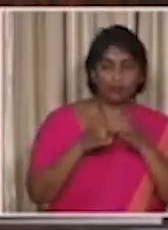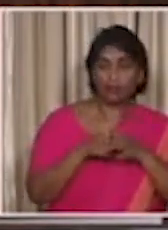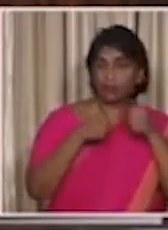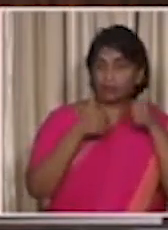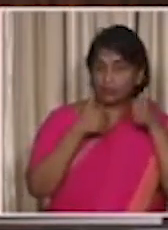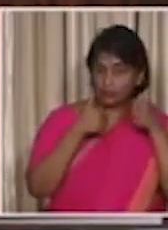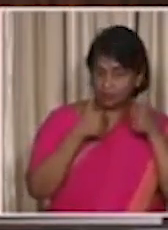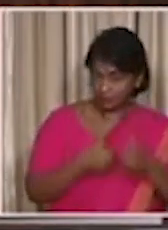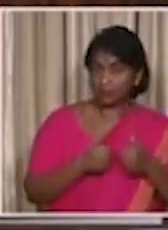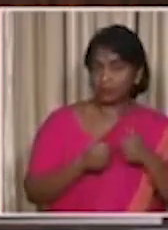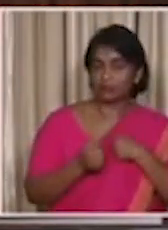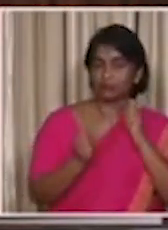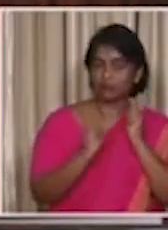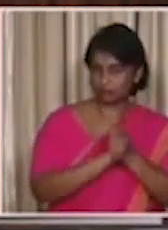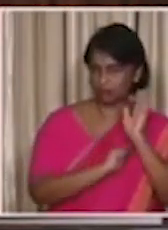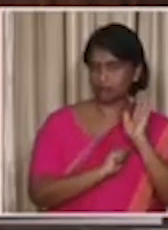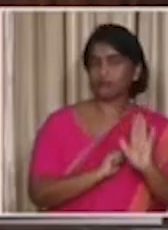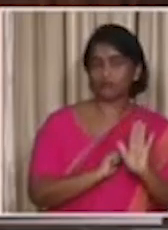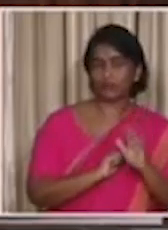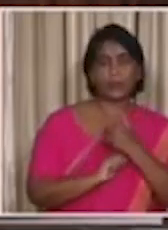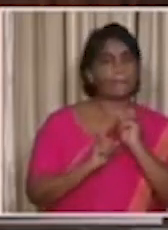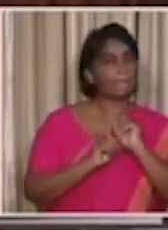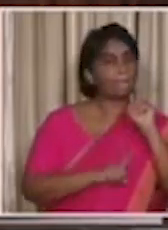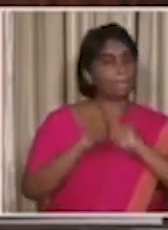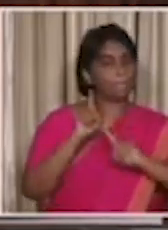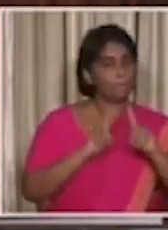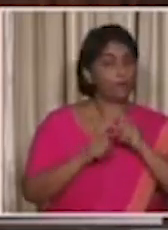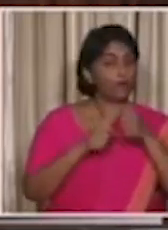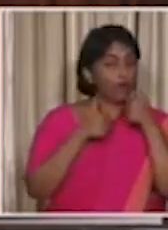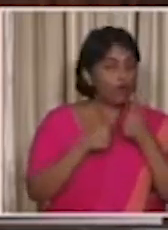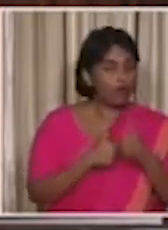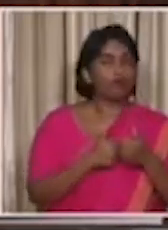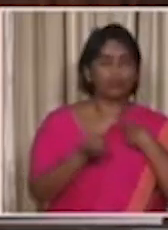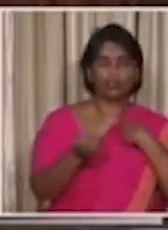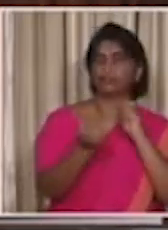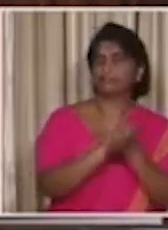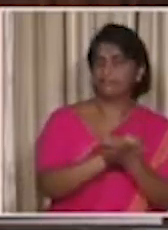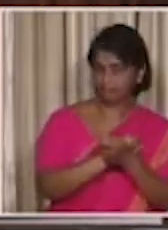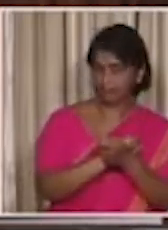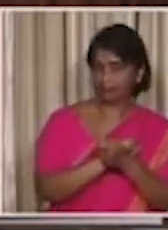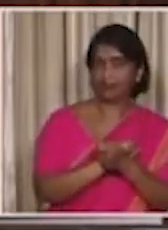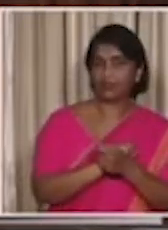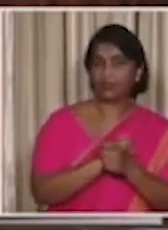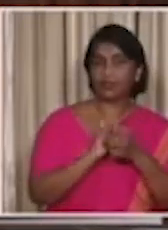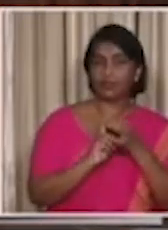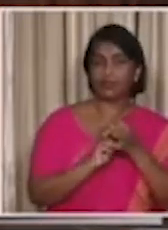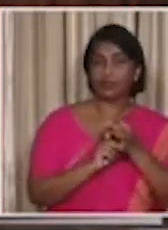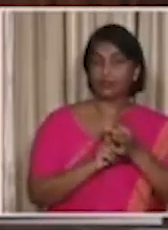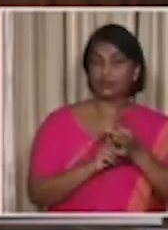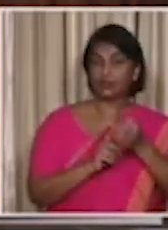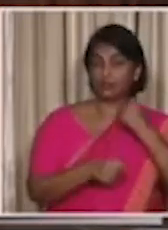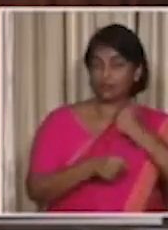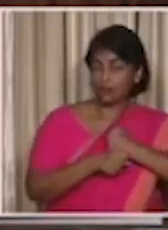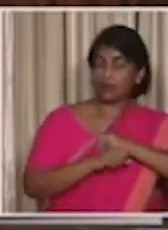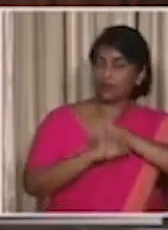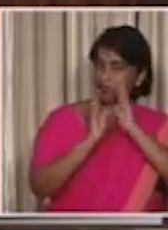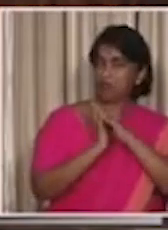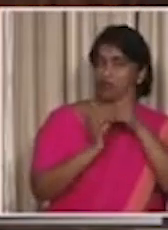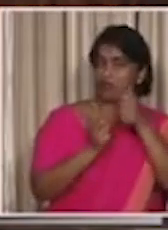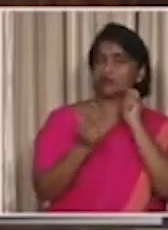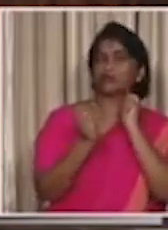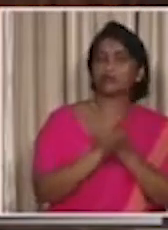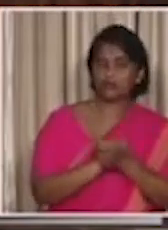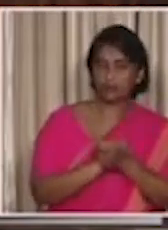යහපත් ලෙස වෙනස් විය යුතුයි. පාර්ලිමේන්තුව වඩාත් යහපත් ලෙස වෙනස් විය යුතුයි. විධායක වඩාත් යහපත් ලෙස වෙනස් විය